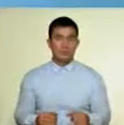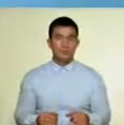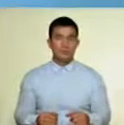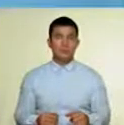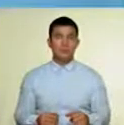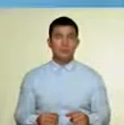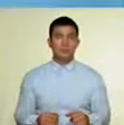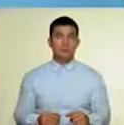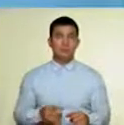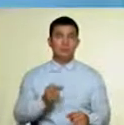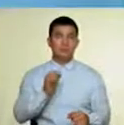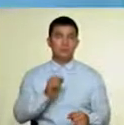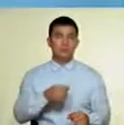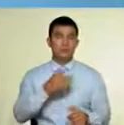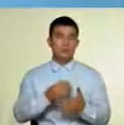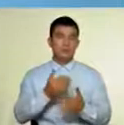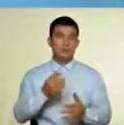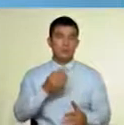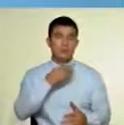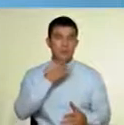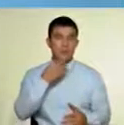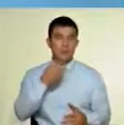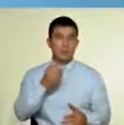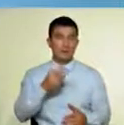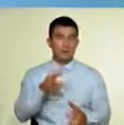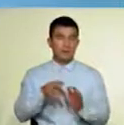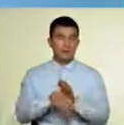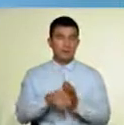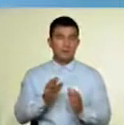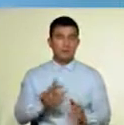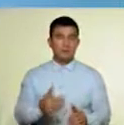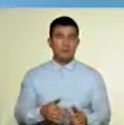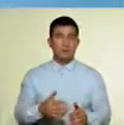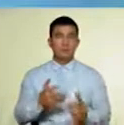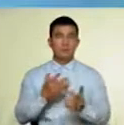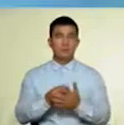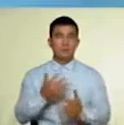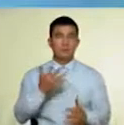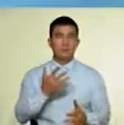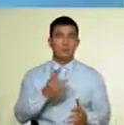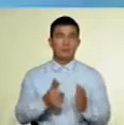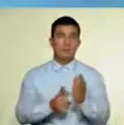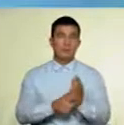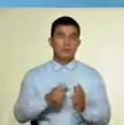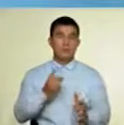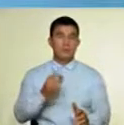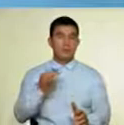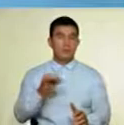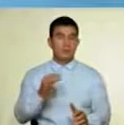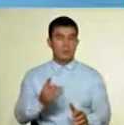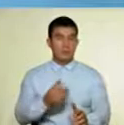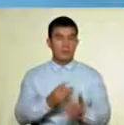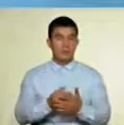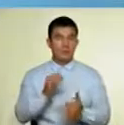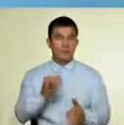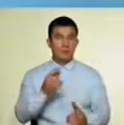buni ikkilanmasdan ko'p hadga kirita olamiz. Va 5-chi misolimiz 7xy. Bu yerda